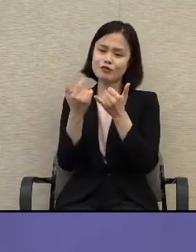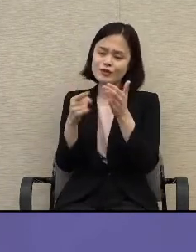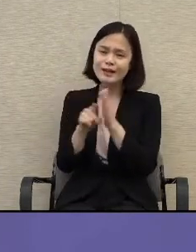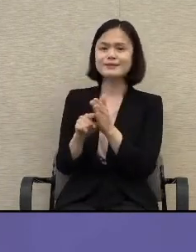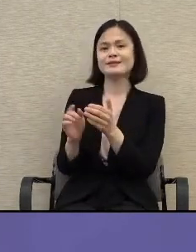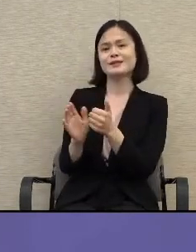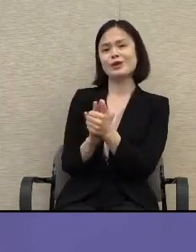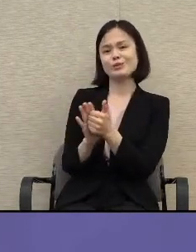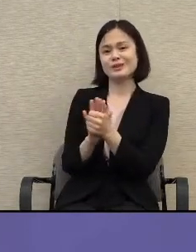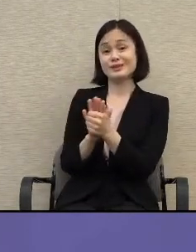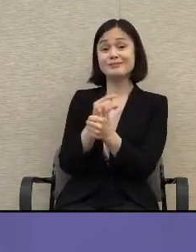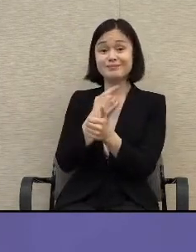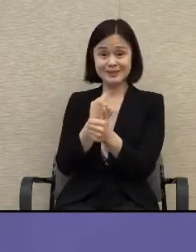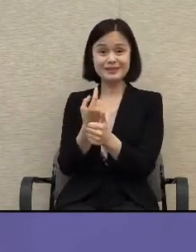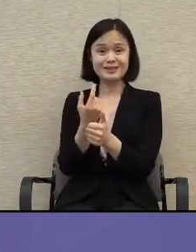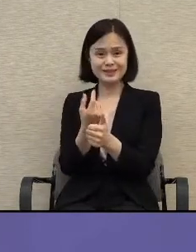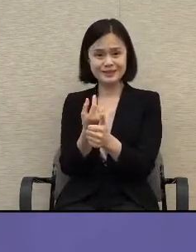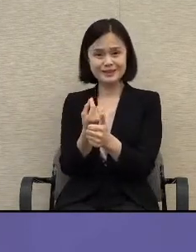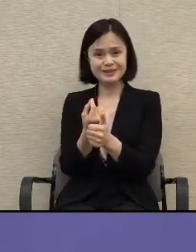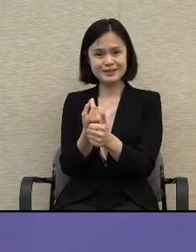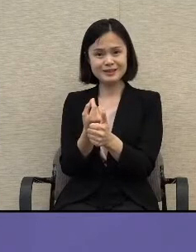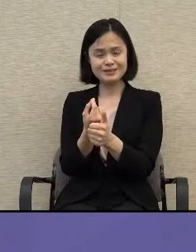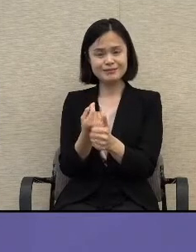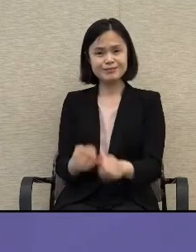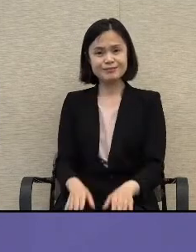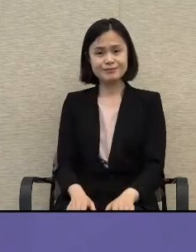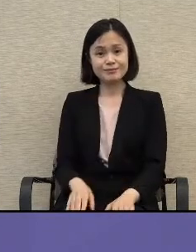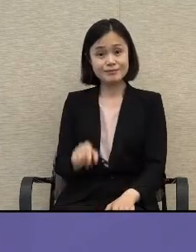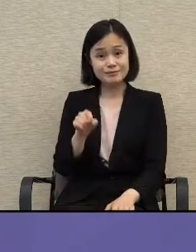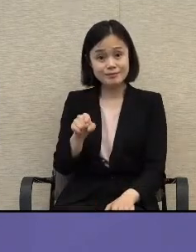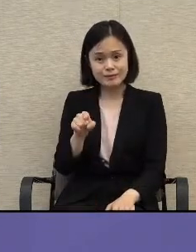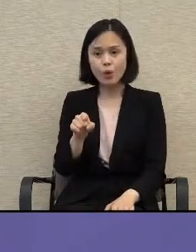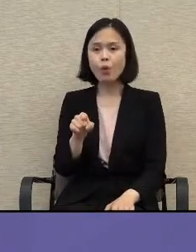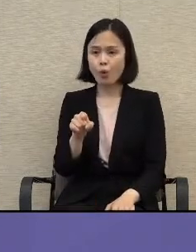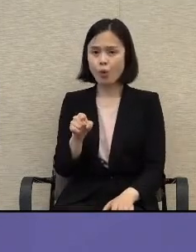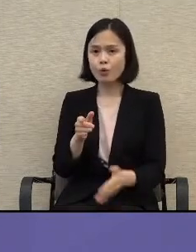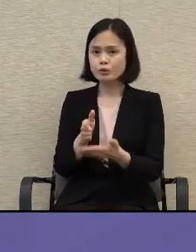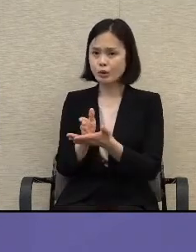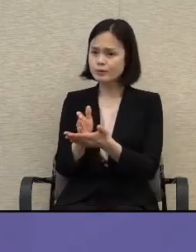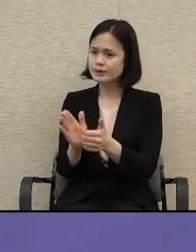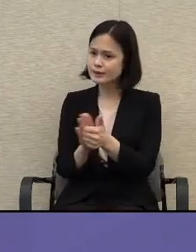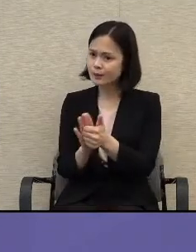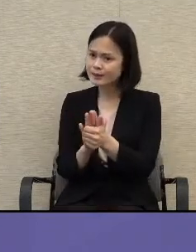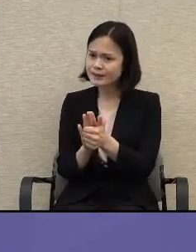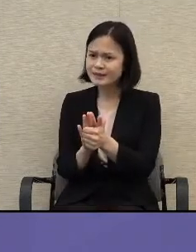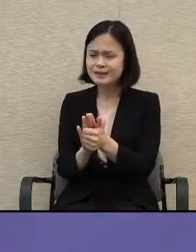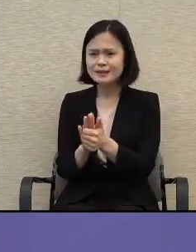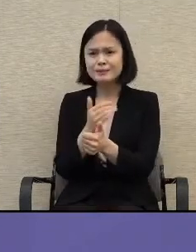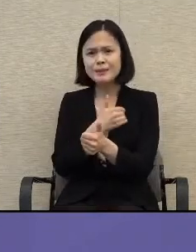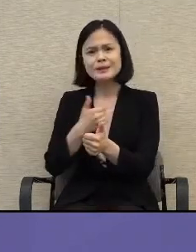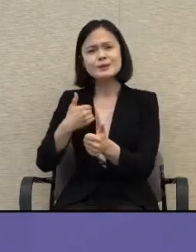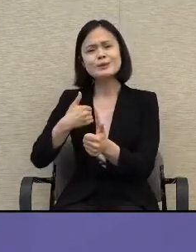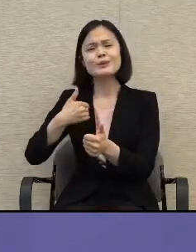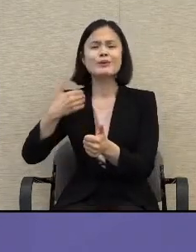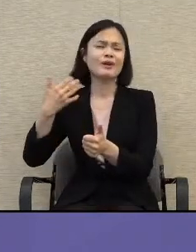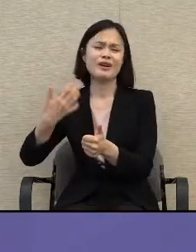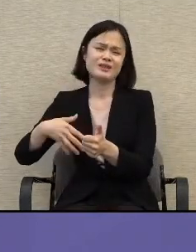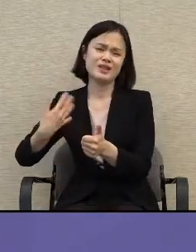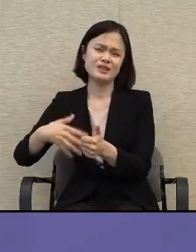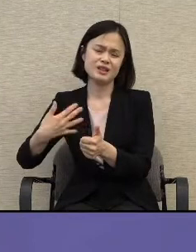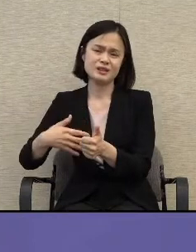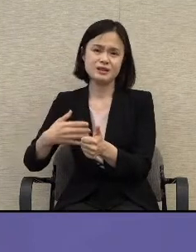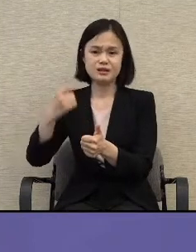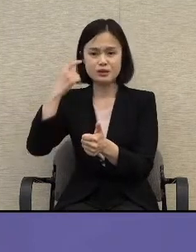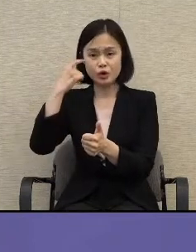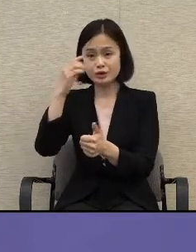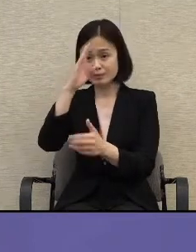정신질환자 당사자분들만을 위한 그 서비스 전달 체계도 충분하다라고 우리가 이야기할 수는 없는 상황입니다. 충분한 서비스 제공